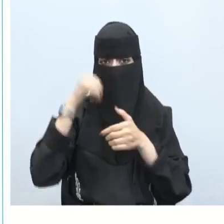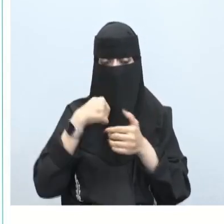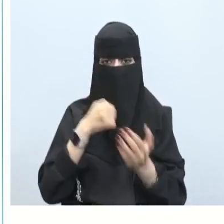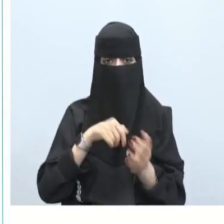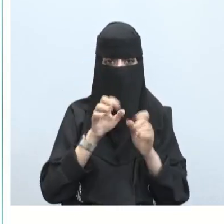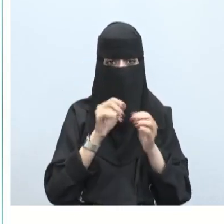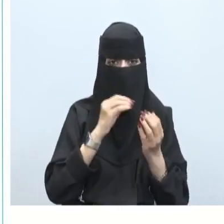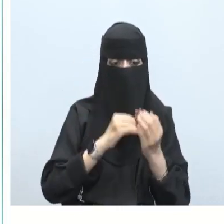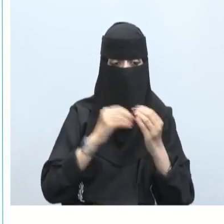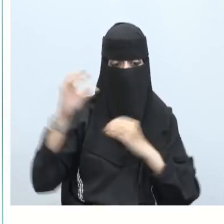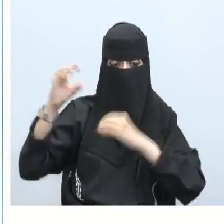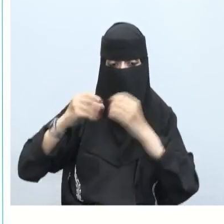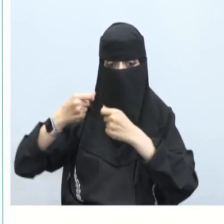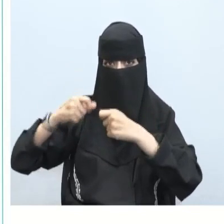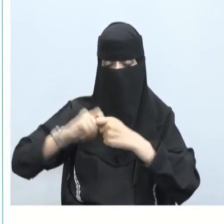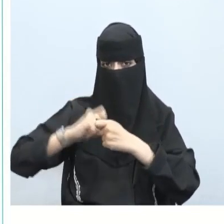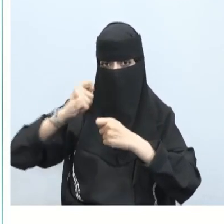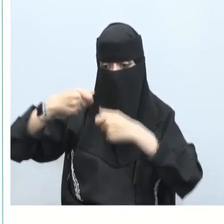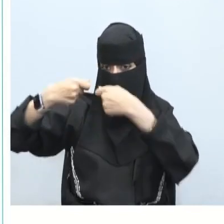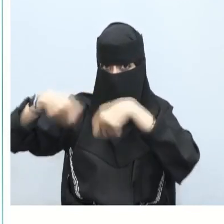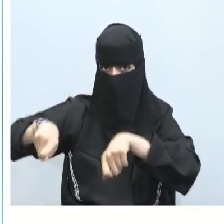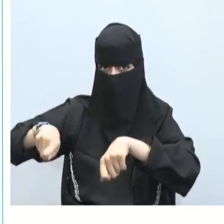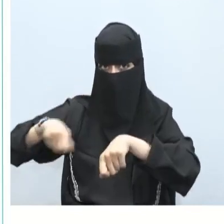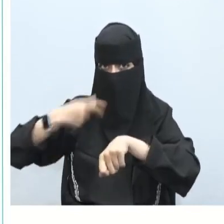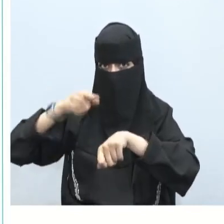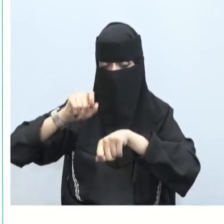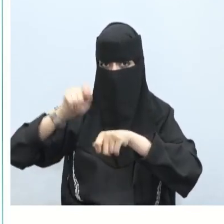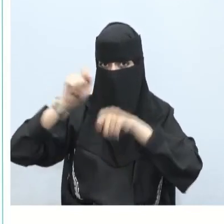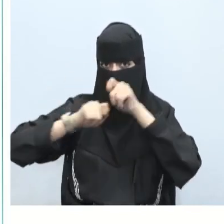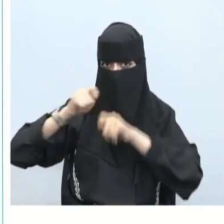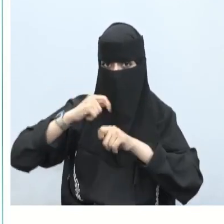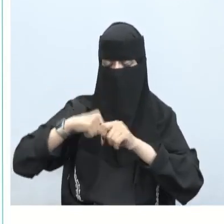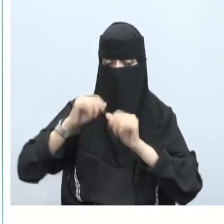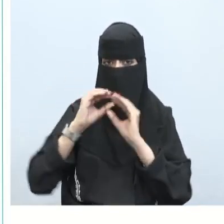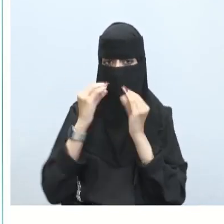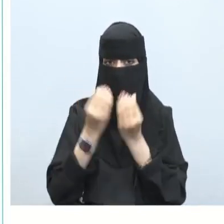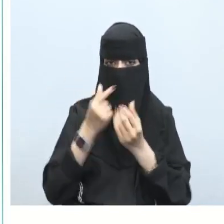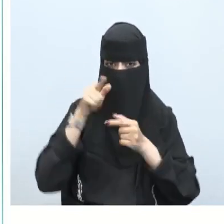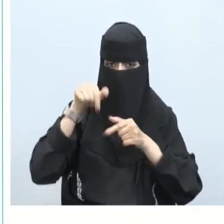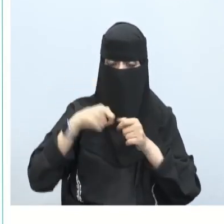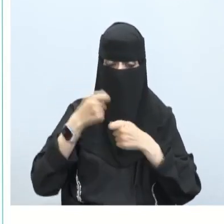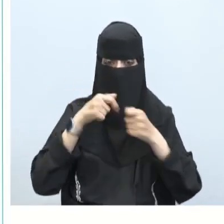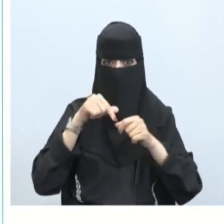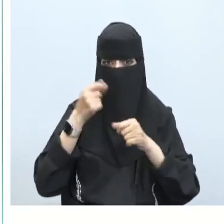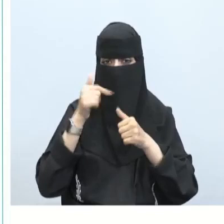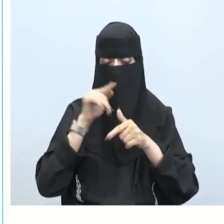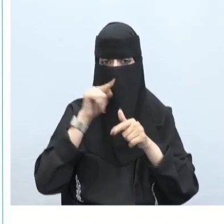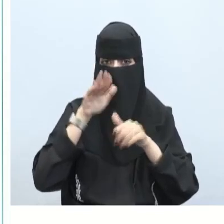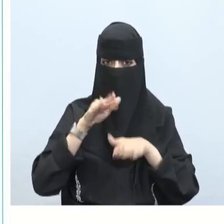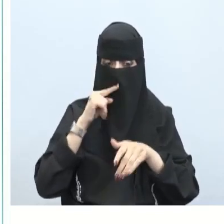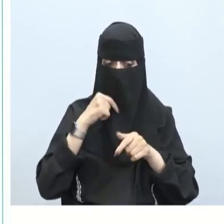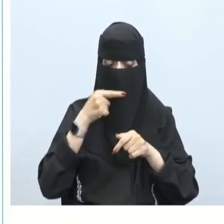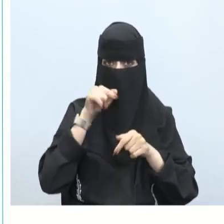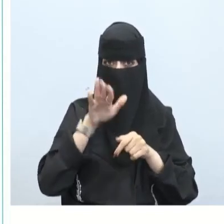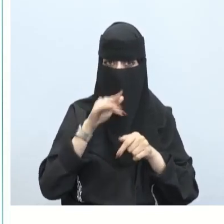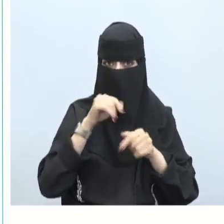مثلا فع عمليات الدفع عمليه الاداره كذلك للامور الماليه ايضا حينما